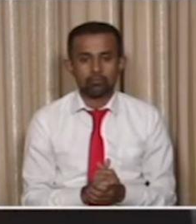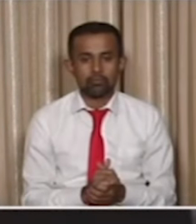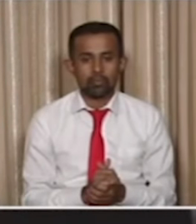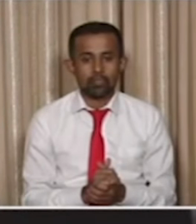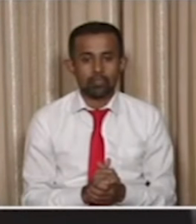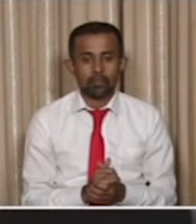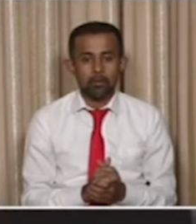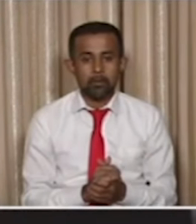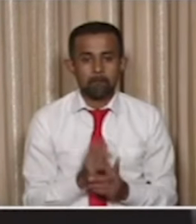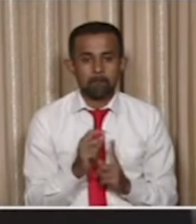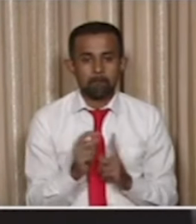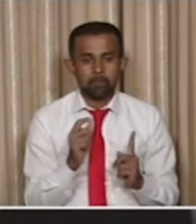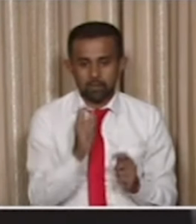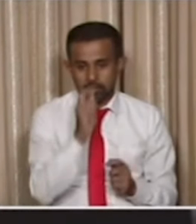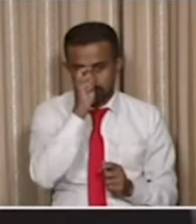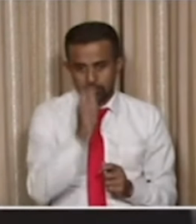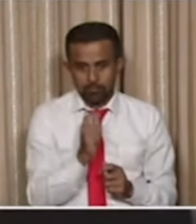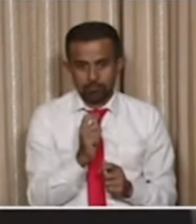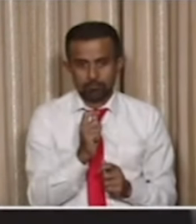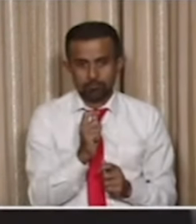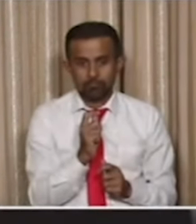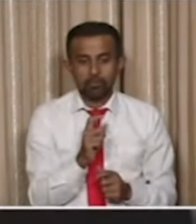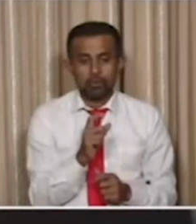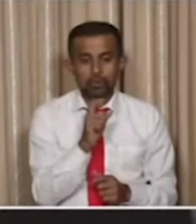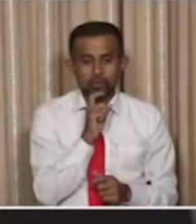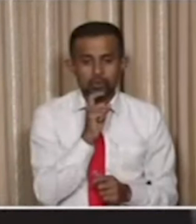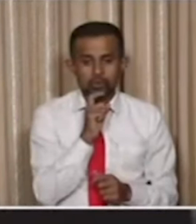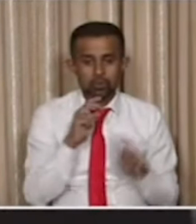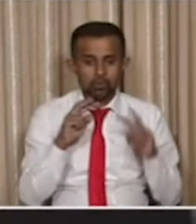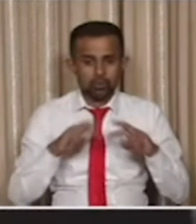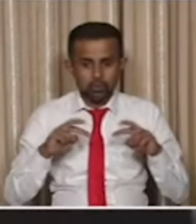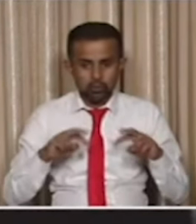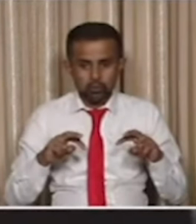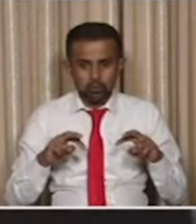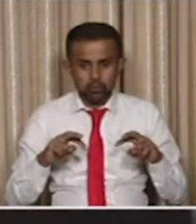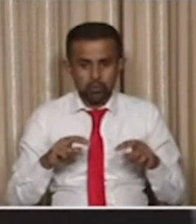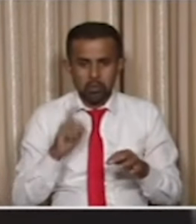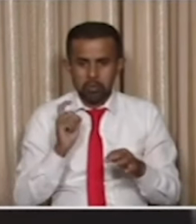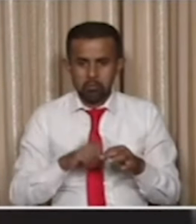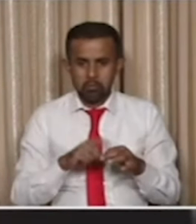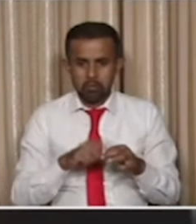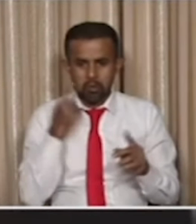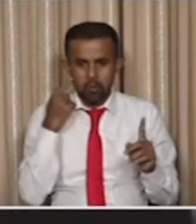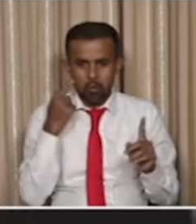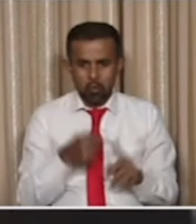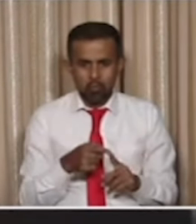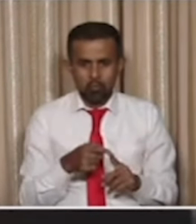ගරු මූලාසනාරූඪ මන්ත්‍රීතුමනි විනිශ්චයට භාජනය වෙච්ච කාරණයක් පිළිබඳ